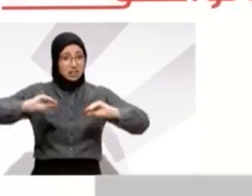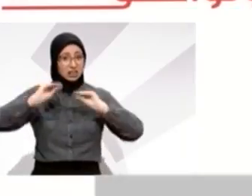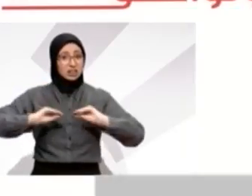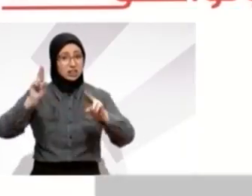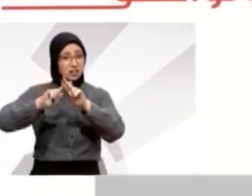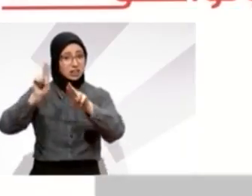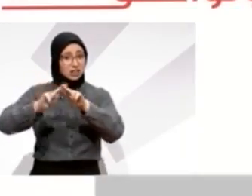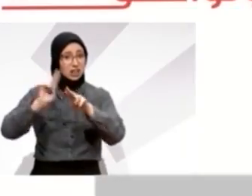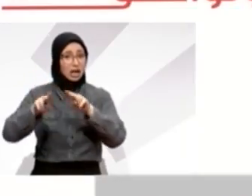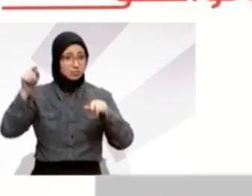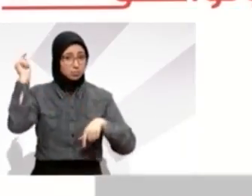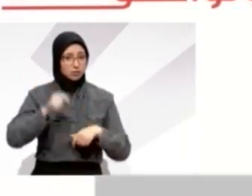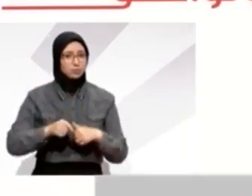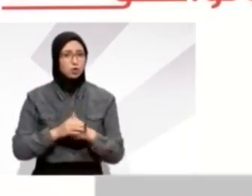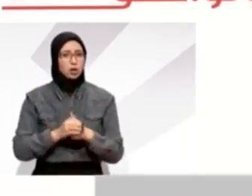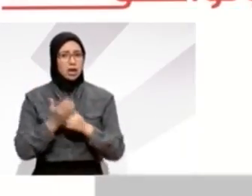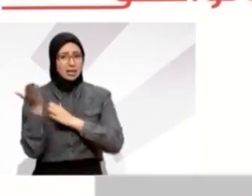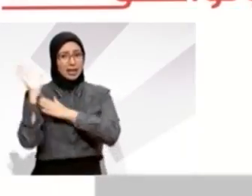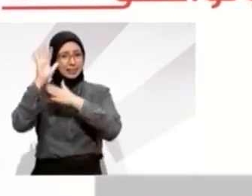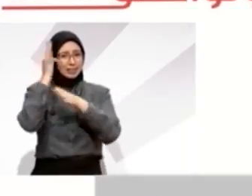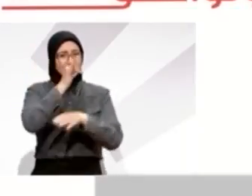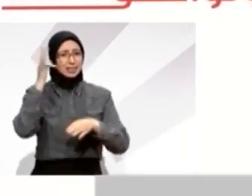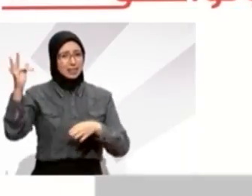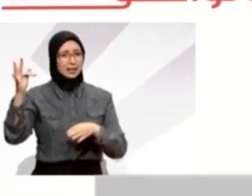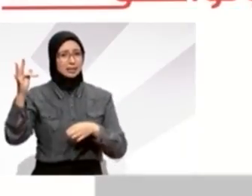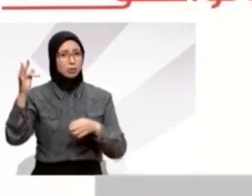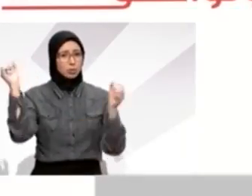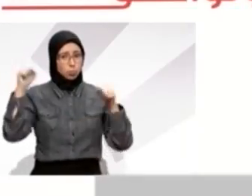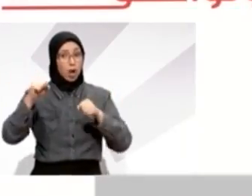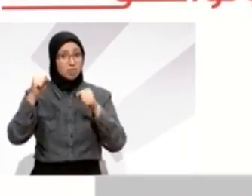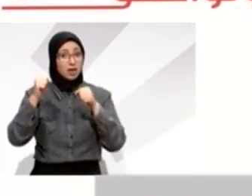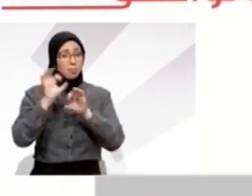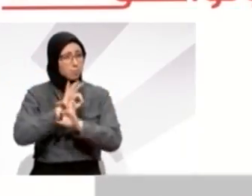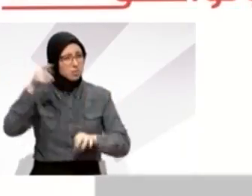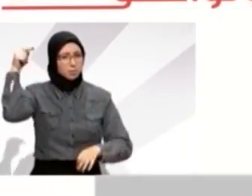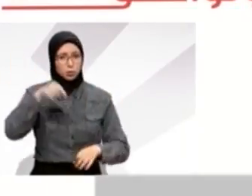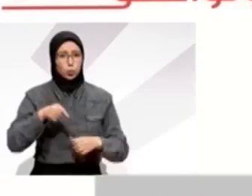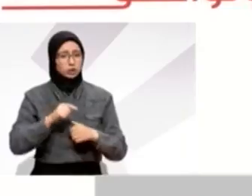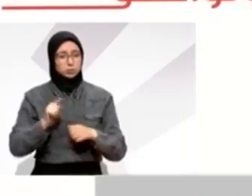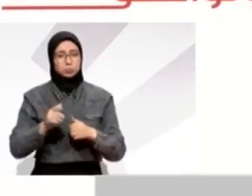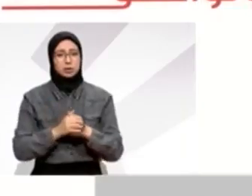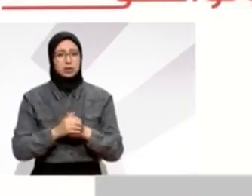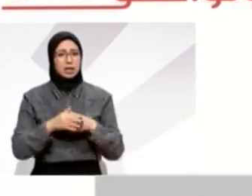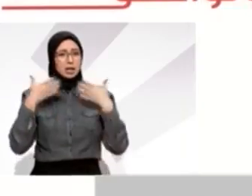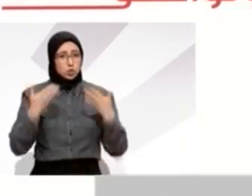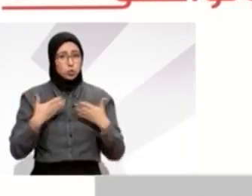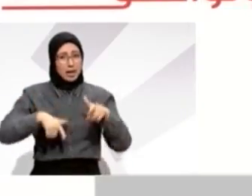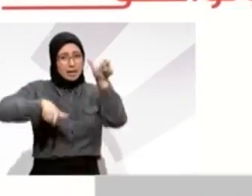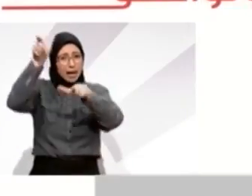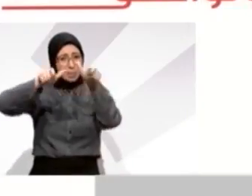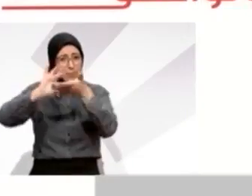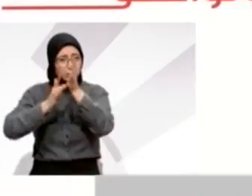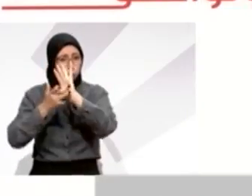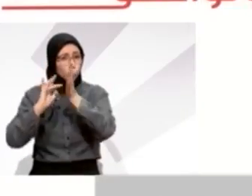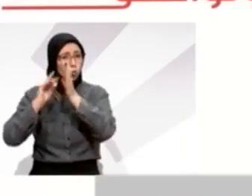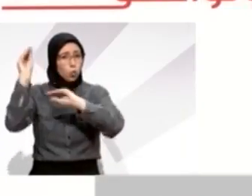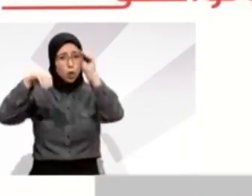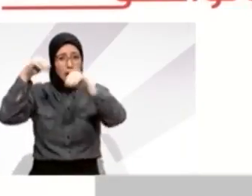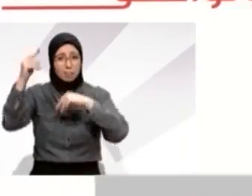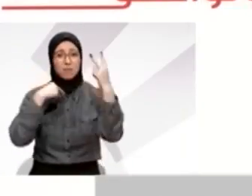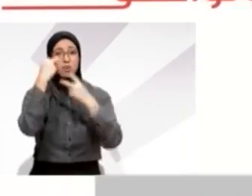التعليميه القادمه وتطوير هذا هو المطلوب اللي اليوم ان توجه للبنى وطني